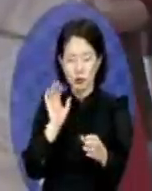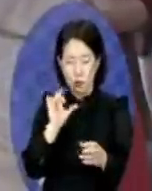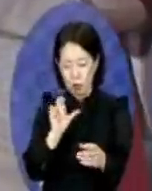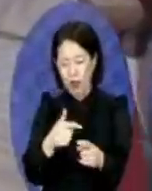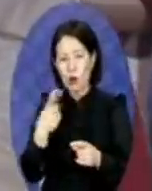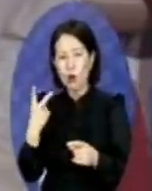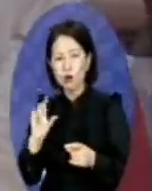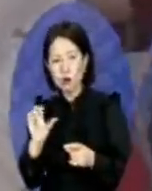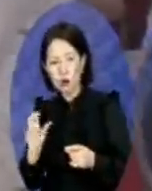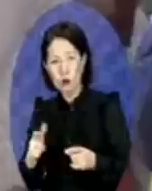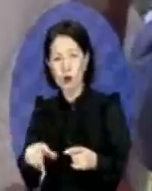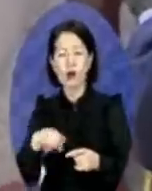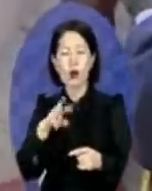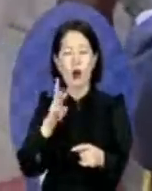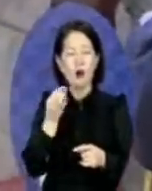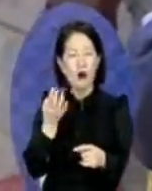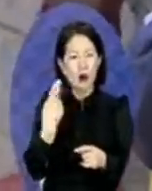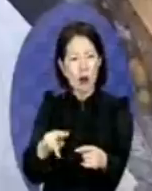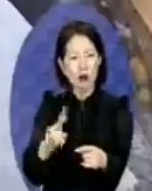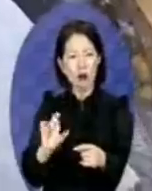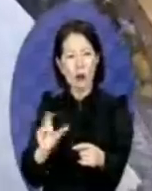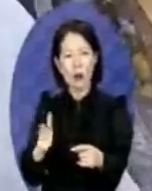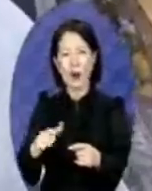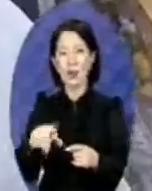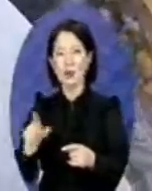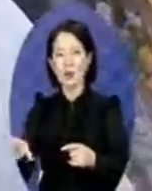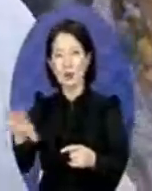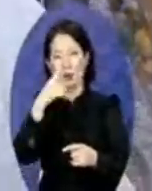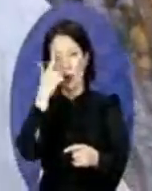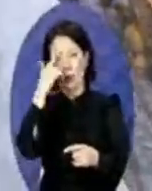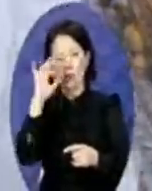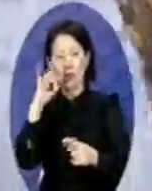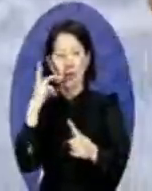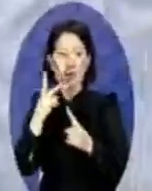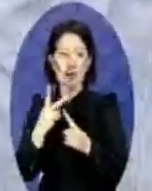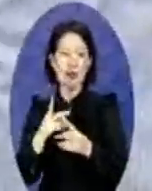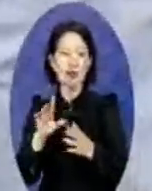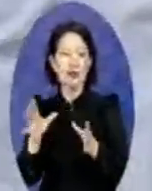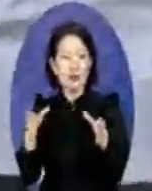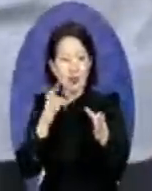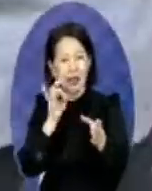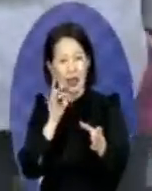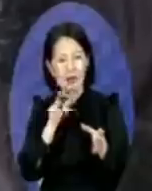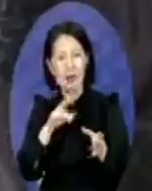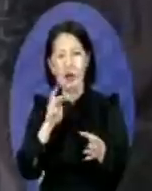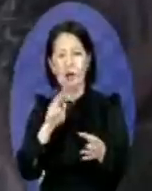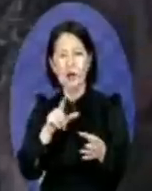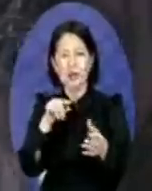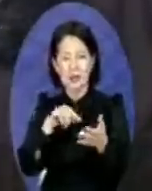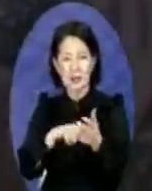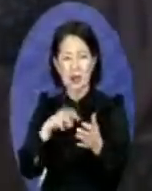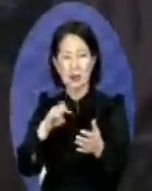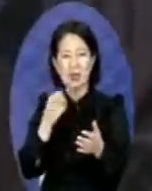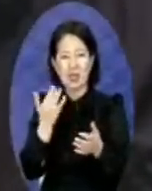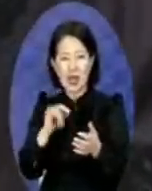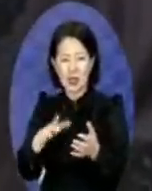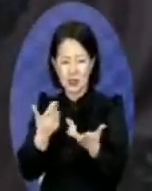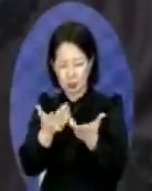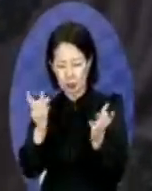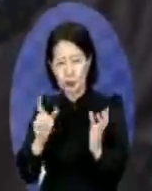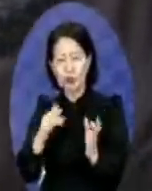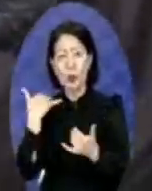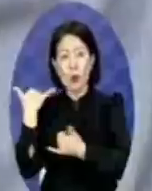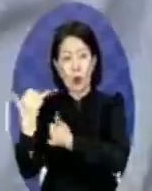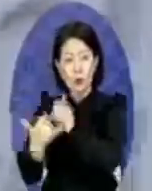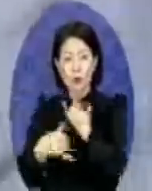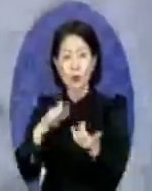Sport, MNB World суваг, мөн MN Монголын үндэсний олон нийтийн радио, MNB Цэг, MN сайтын хамт олон уламжлал